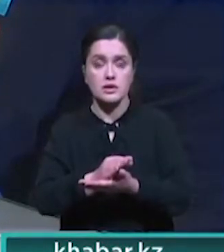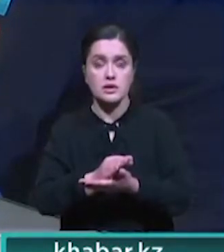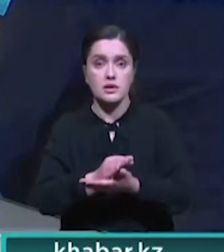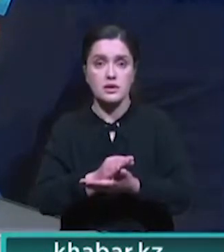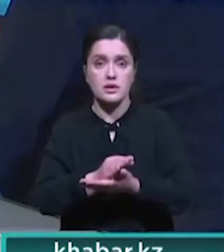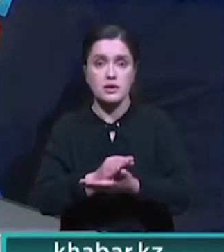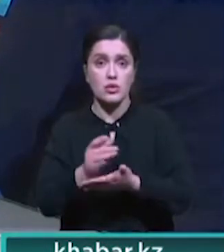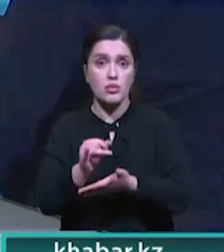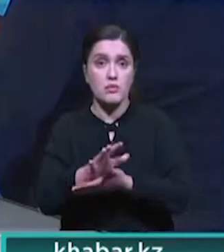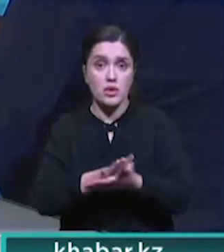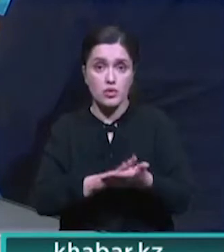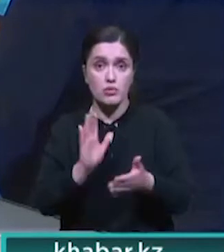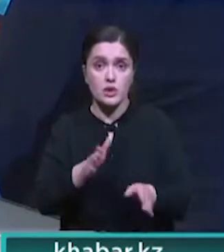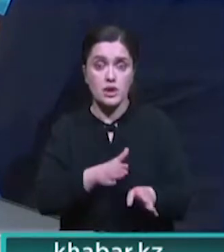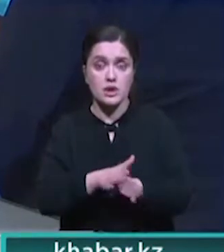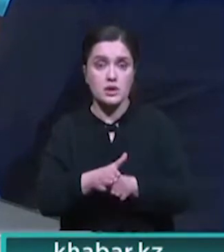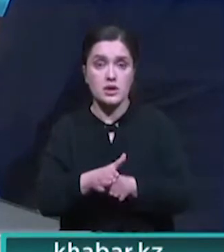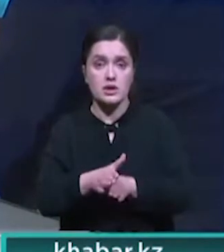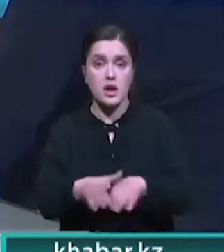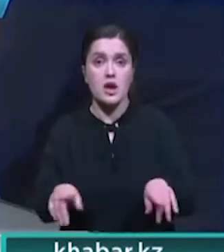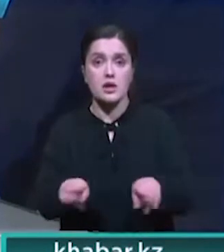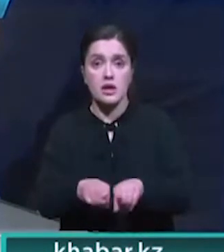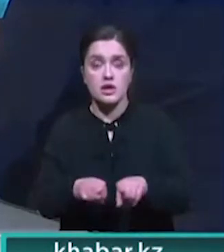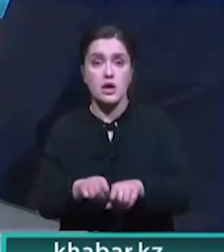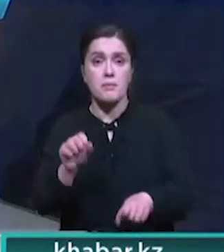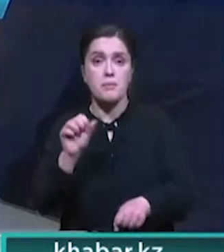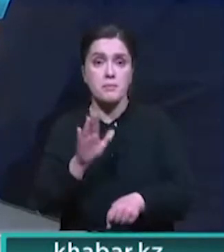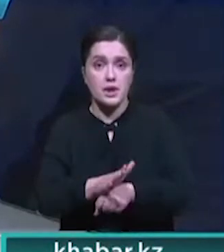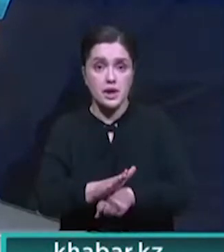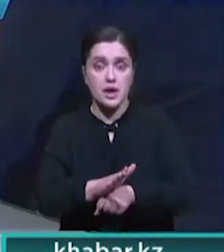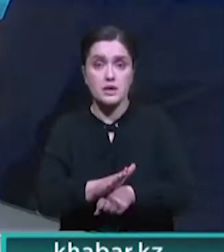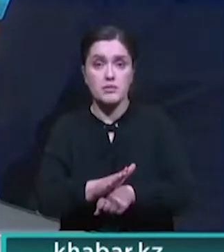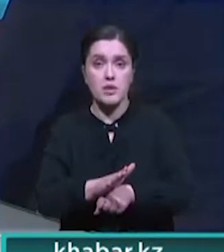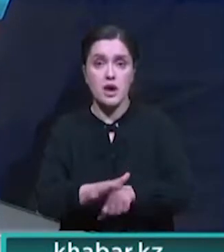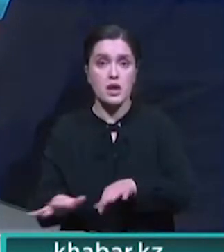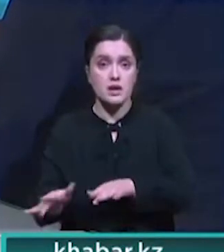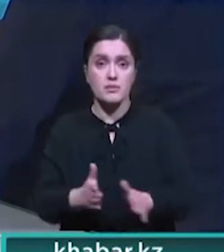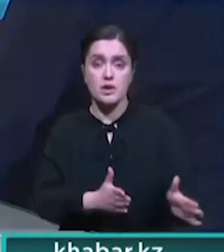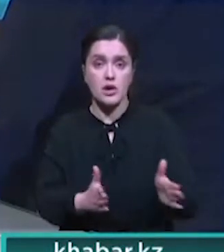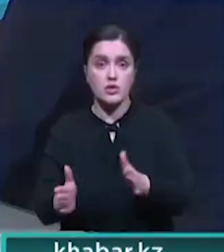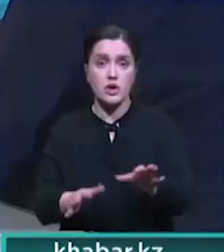ее продолжат реализацию, да? Также приказом межведомственным разработана дорожная карта